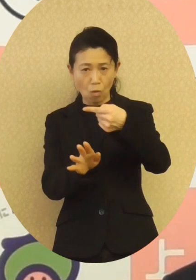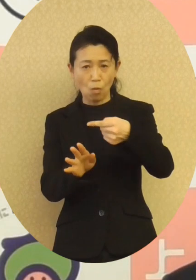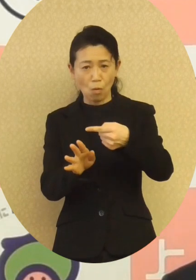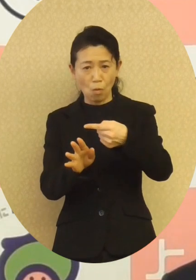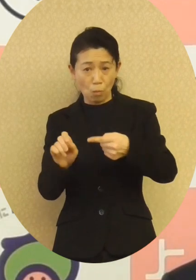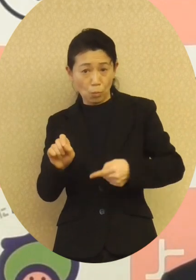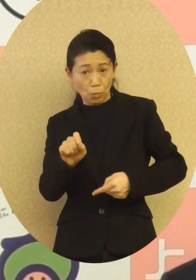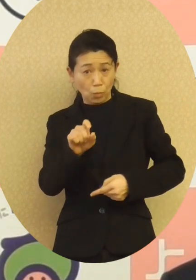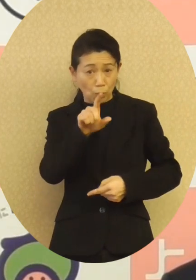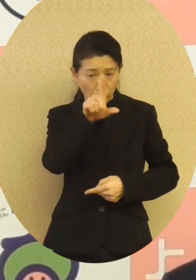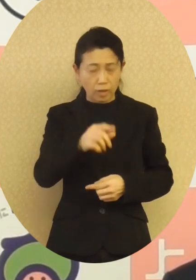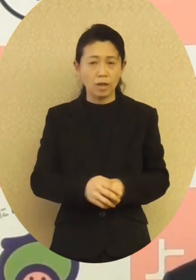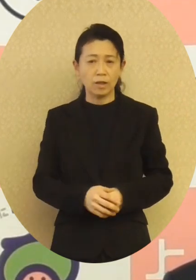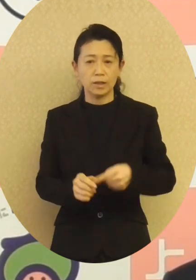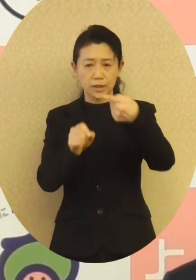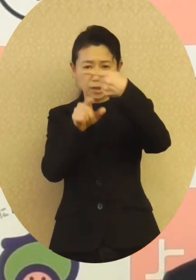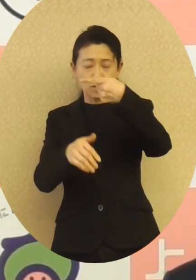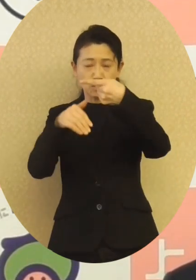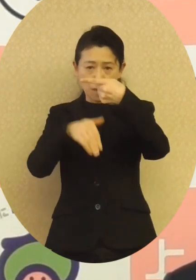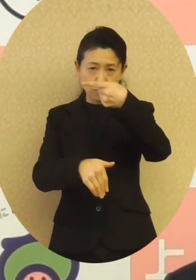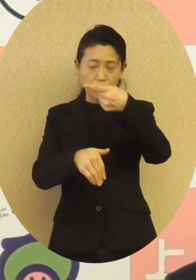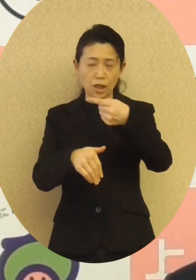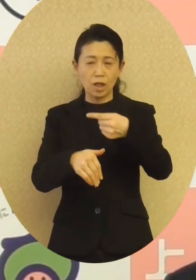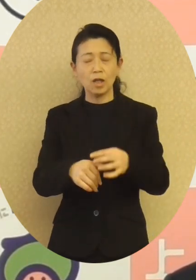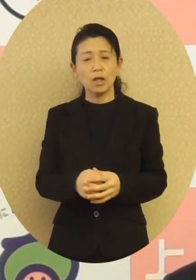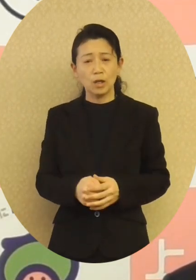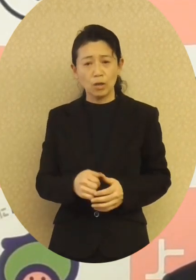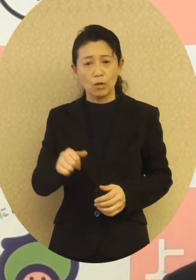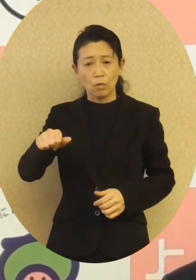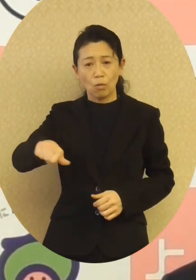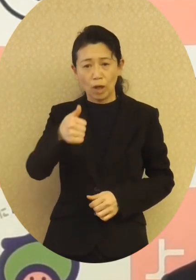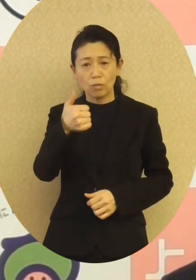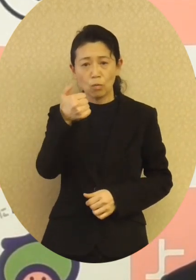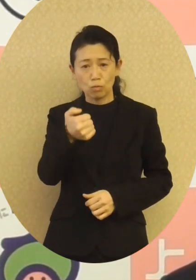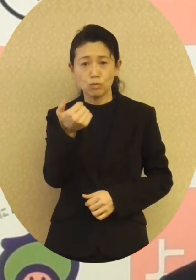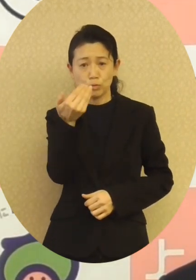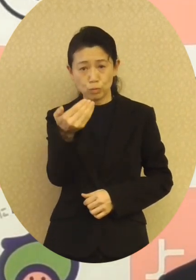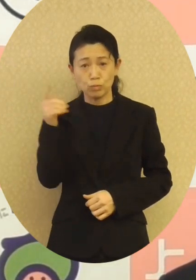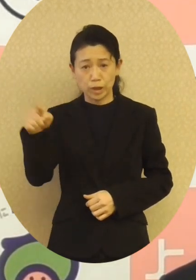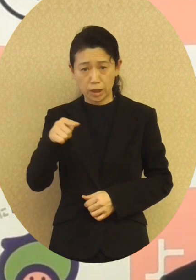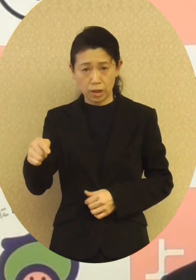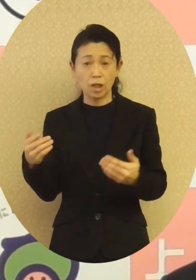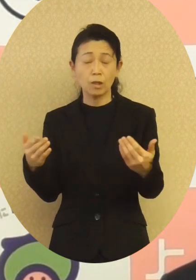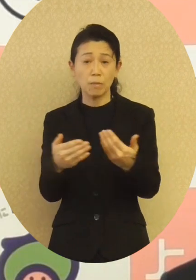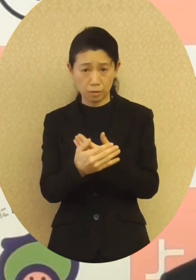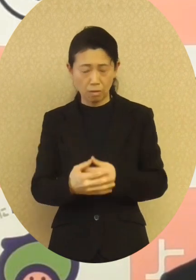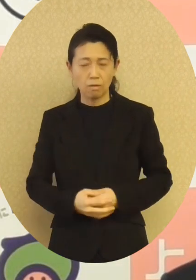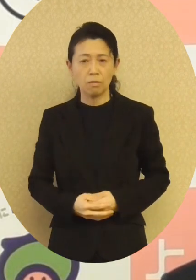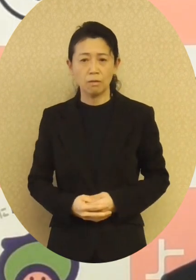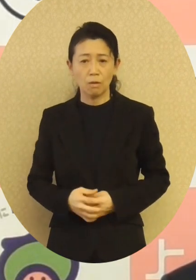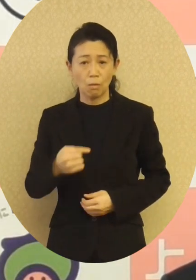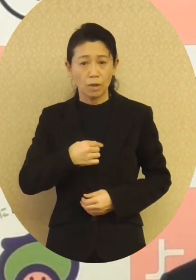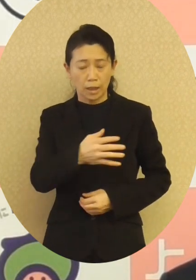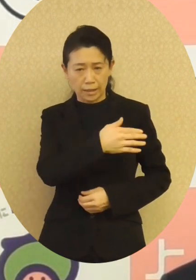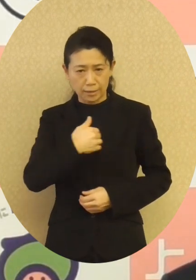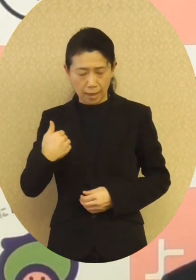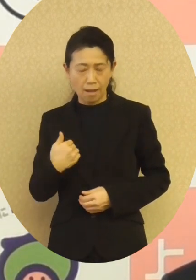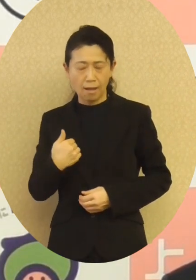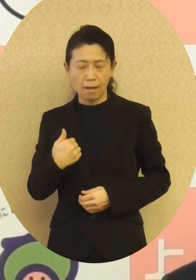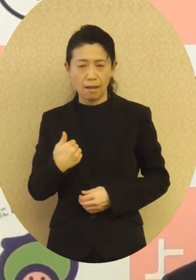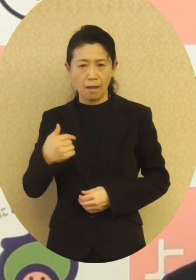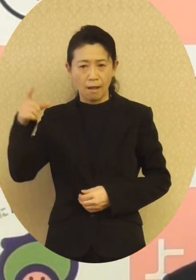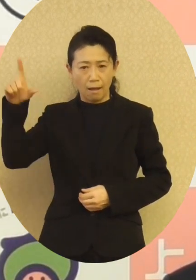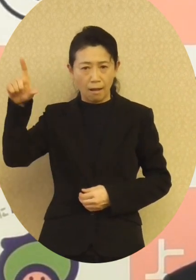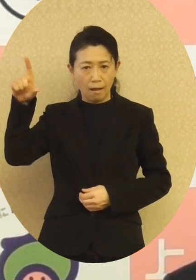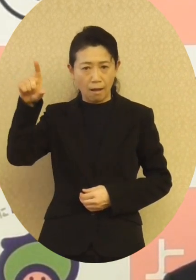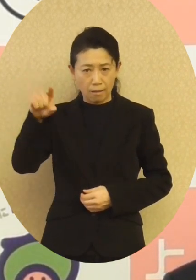けており1月末で559名に上っております。私たちは感染を